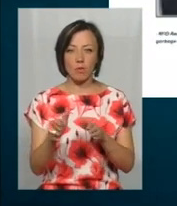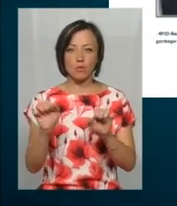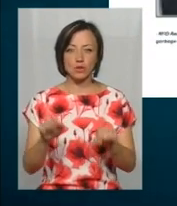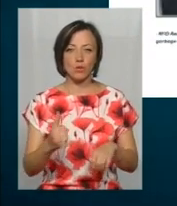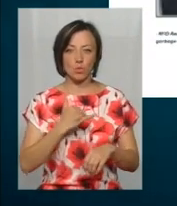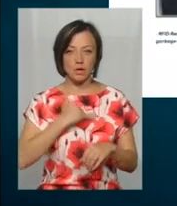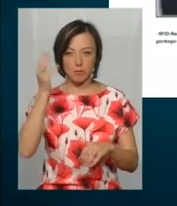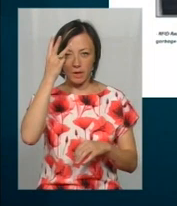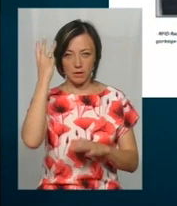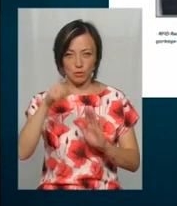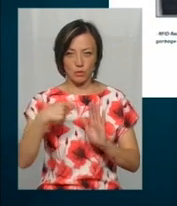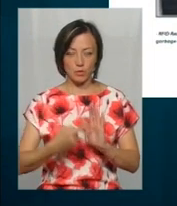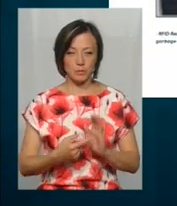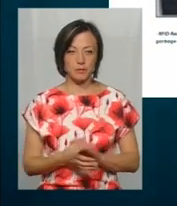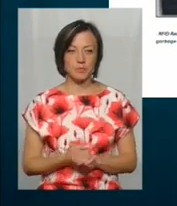можливе у Хмельницькому?